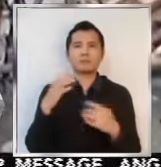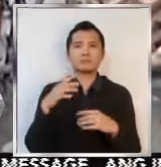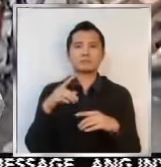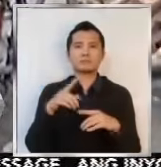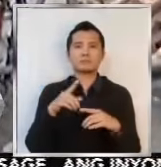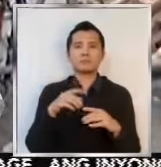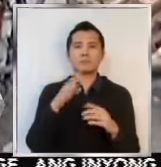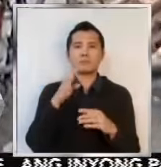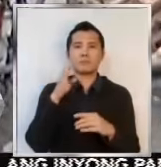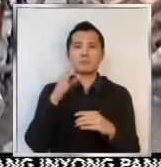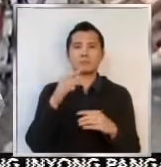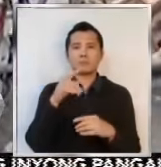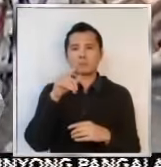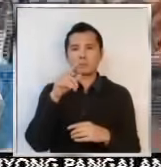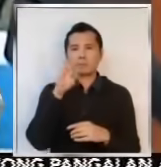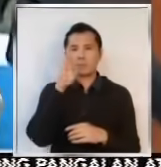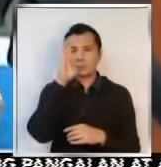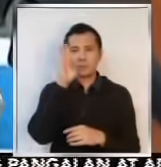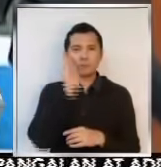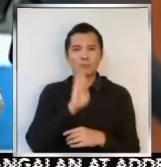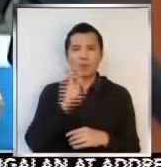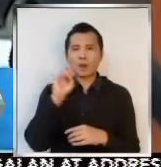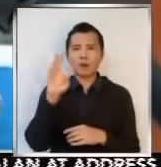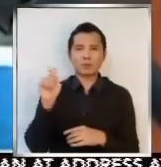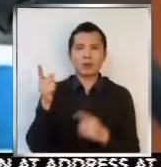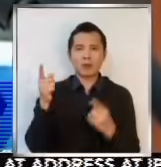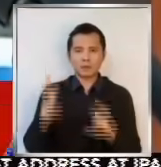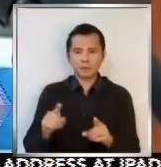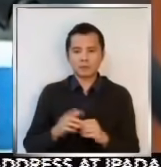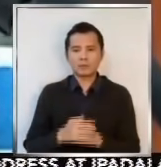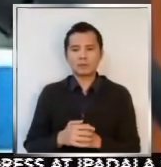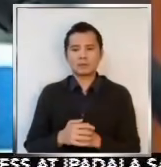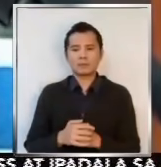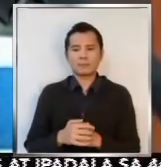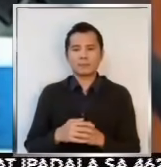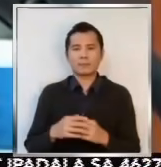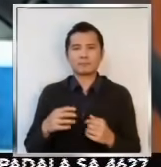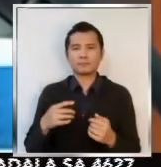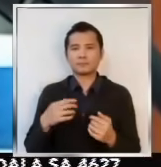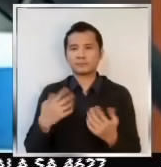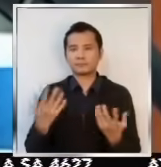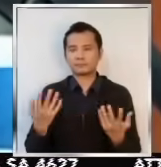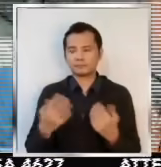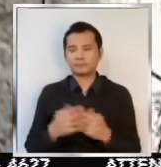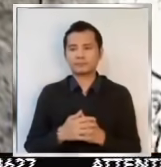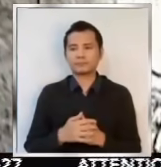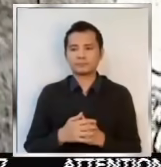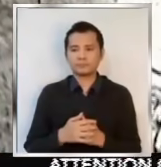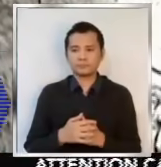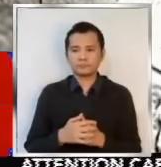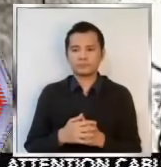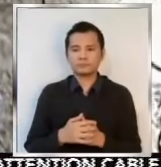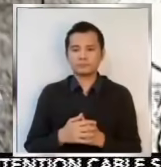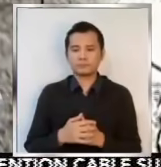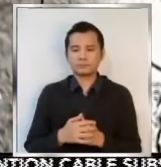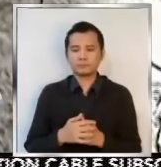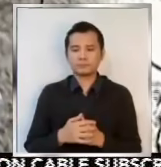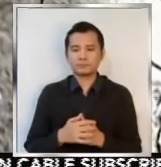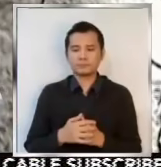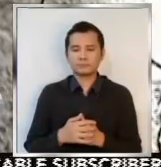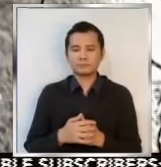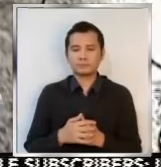mga pamilyang apektado ng sunog. May bigas, may noodles at sardinas kasi yun namang ganyan. Maliban kay Juanito,